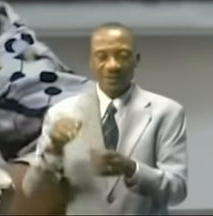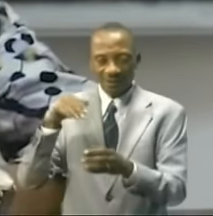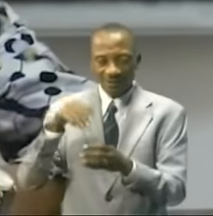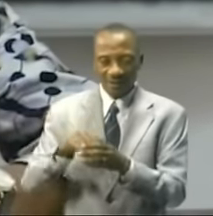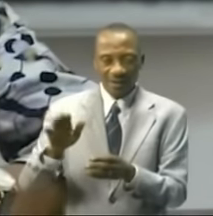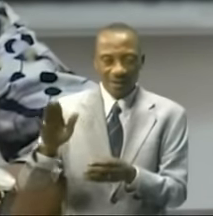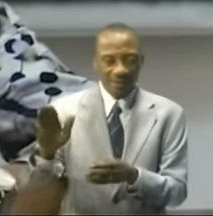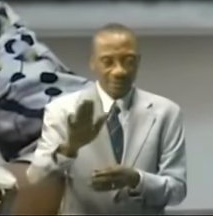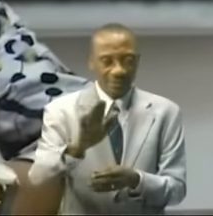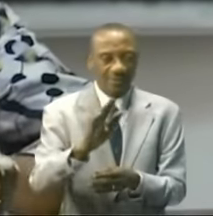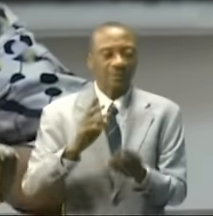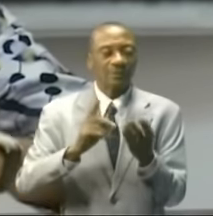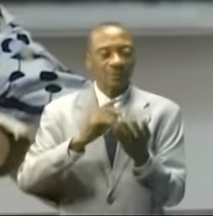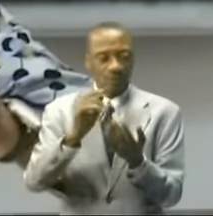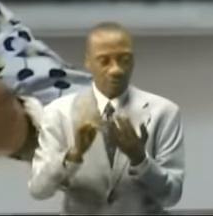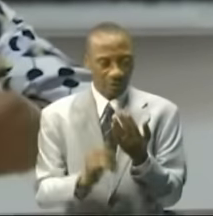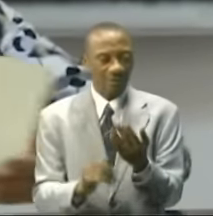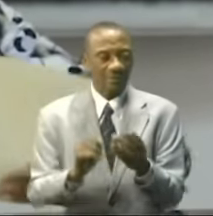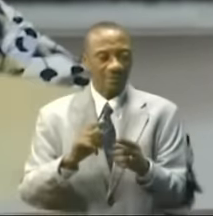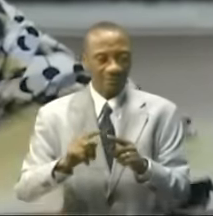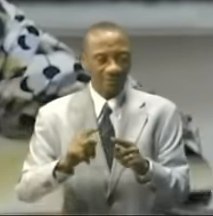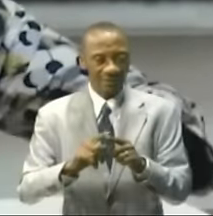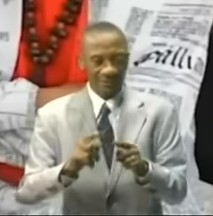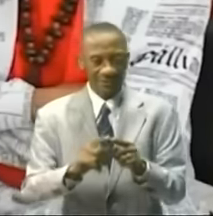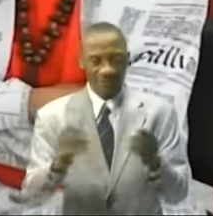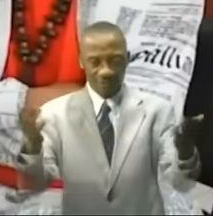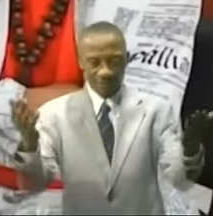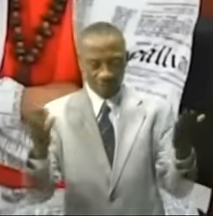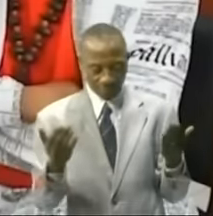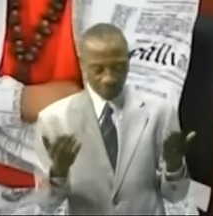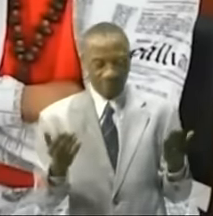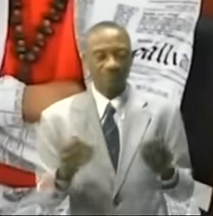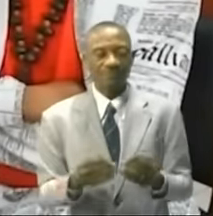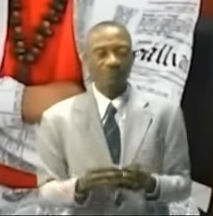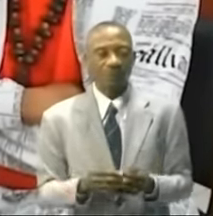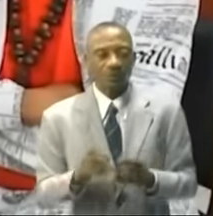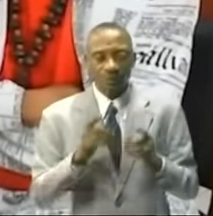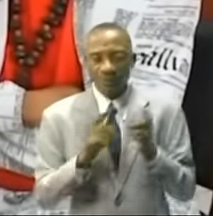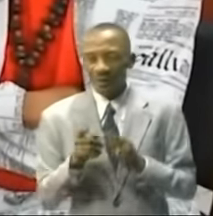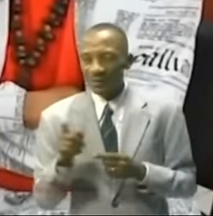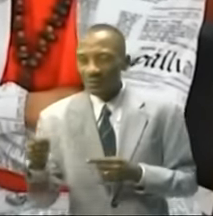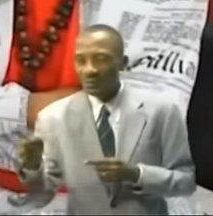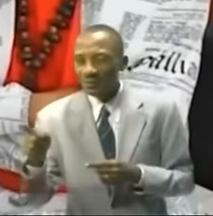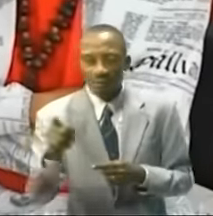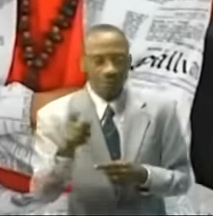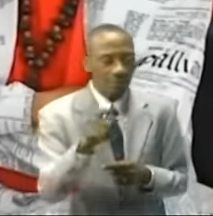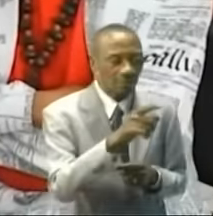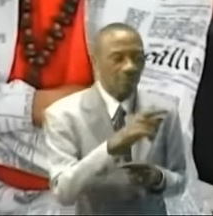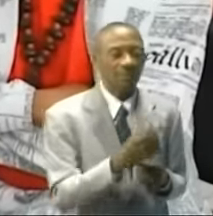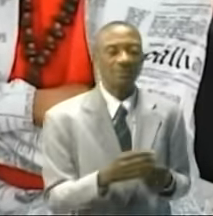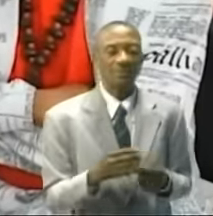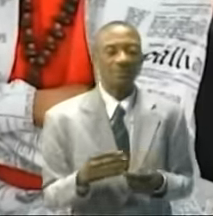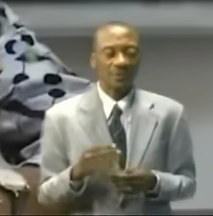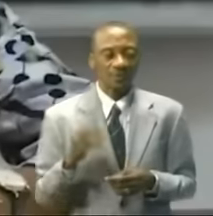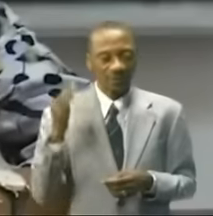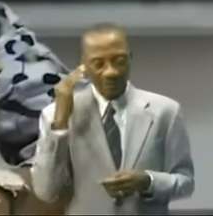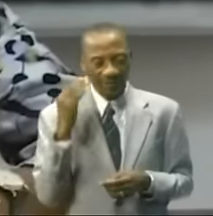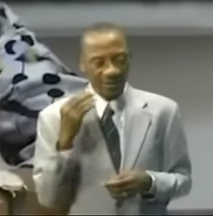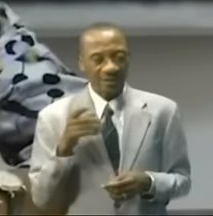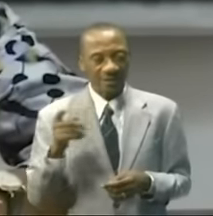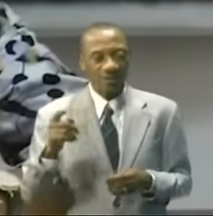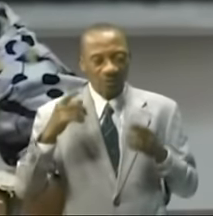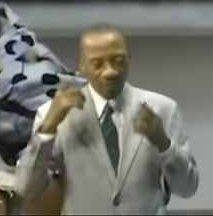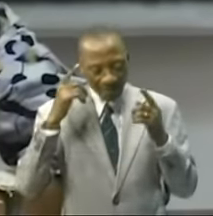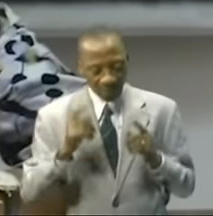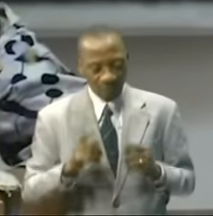la plupart contestées et dont les discrédits impactent sur l'honneur et la dignité du noble statut des chefs coutumiers.